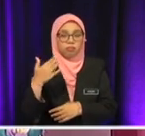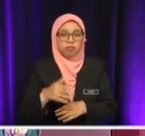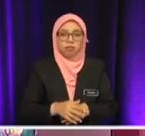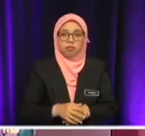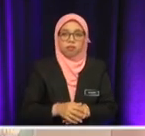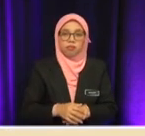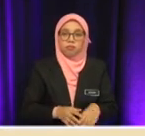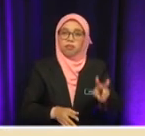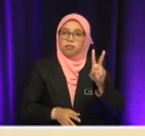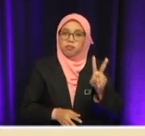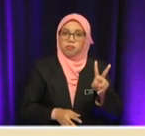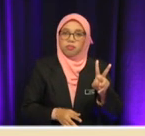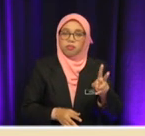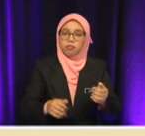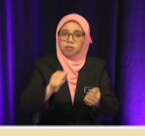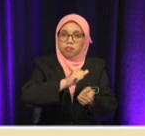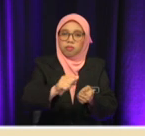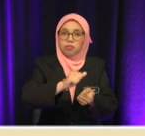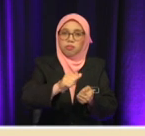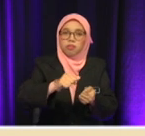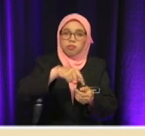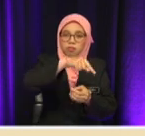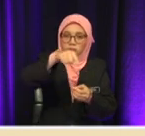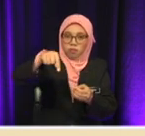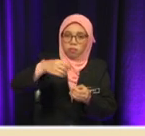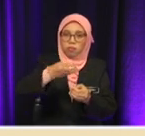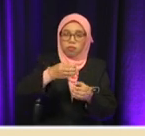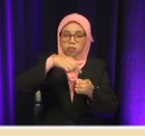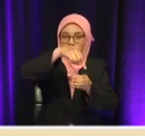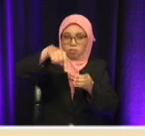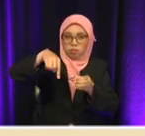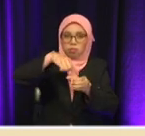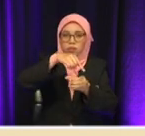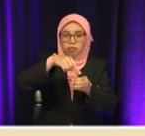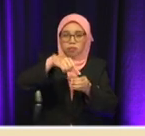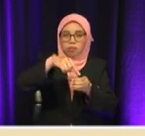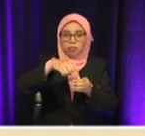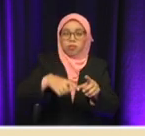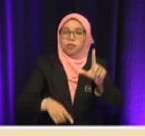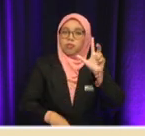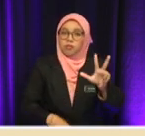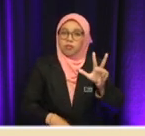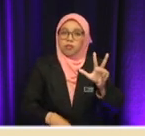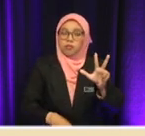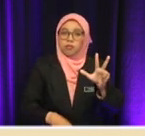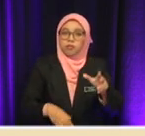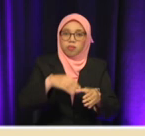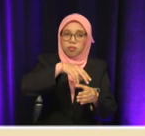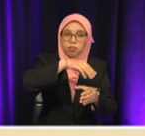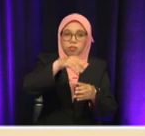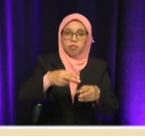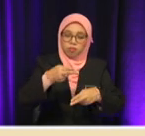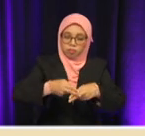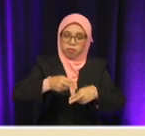kita gosok dalam bahagian botol dan sekeliling leher botol. Nombor tiga, kita sapukan garam di bahagian puting untuk mengikis